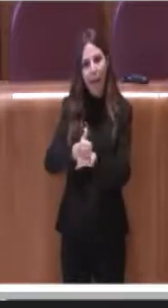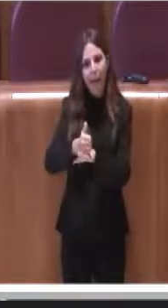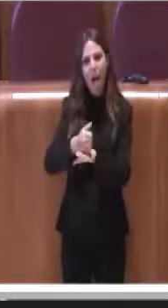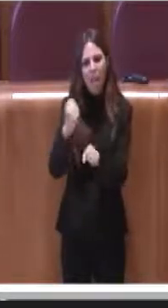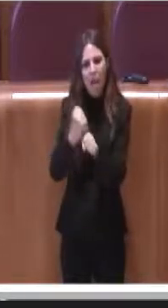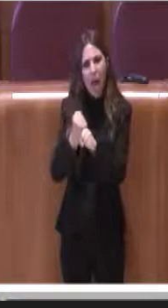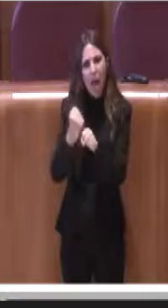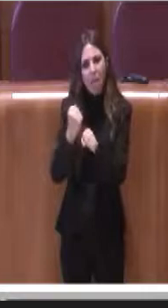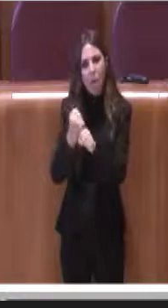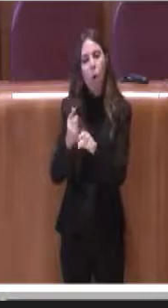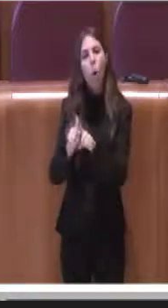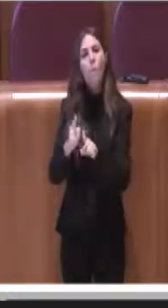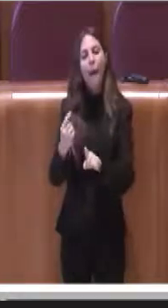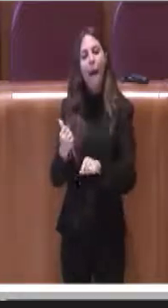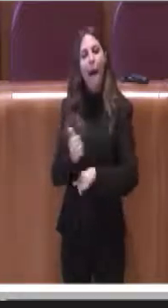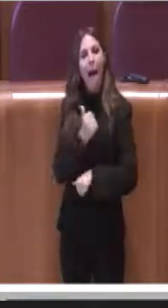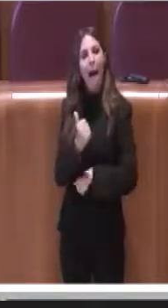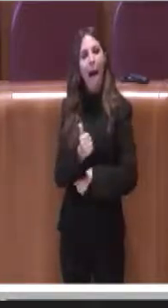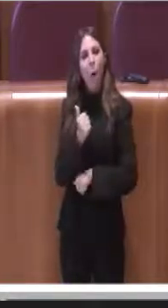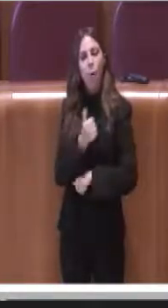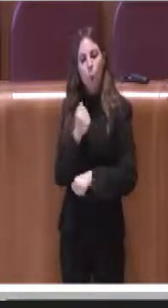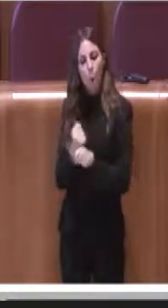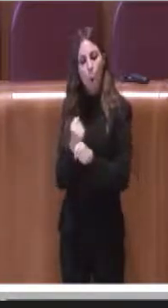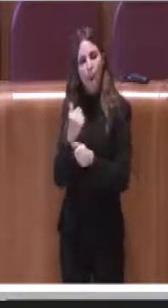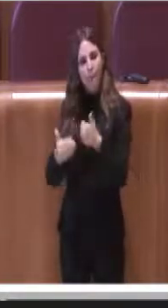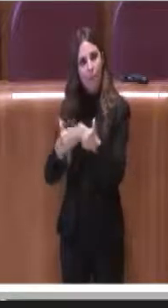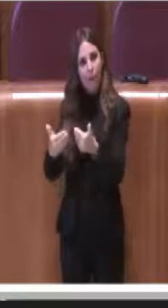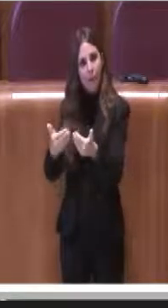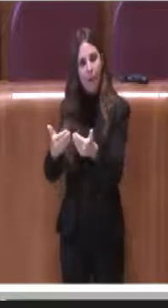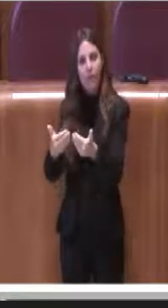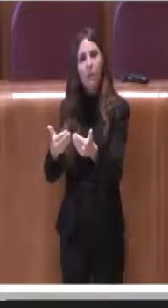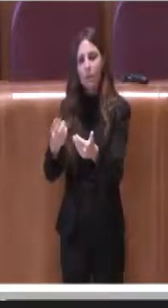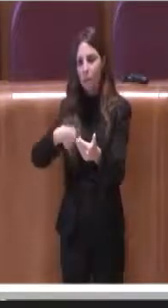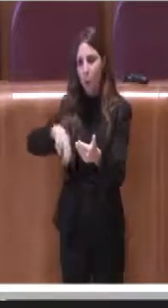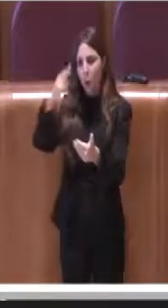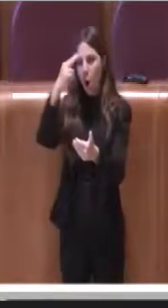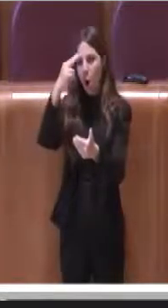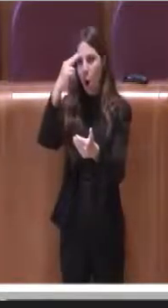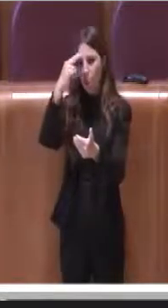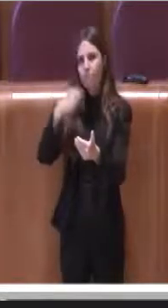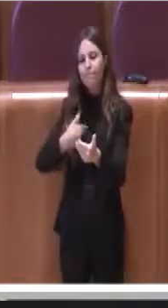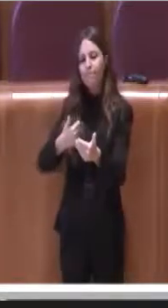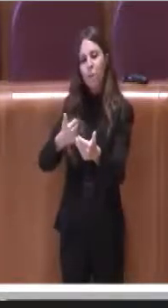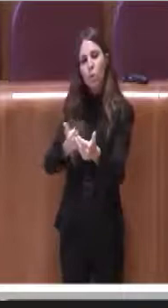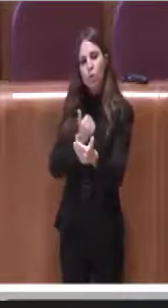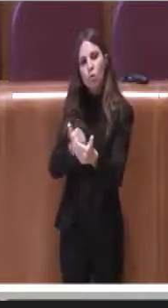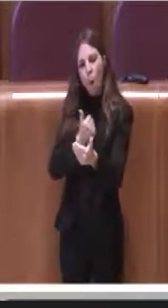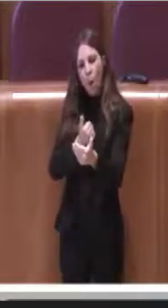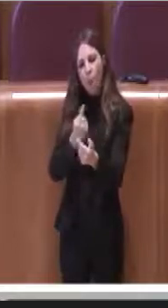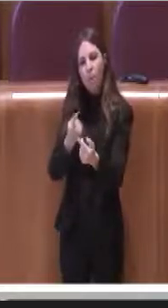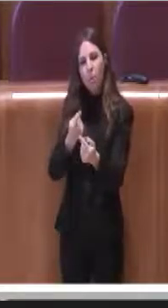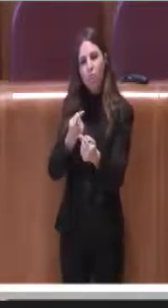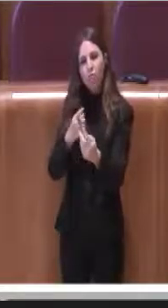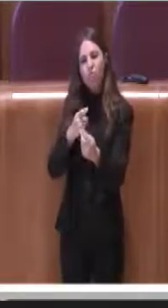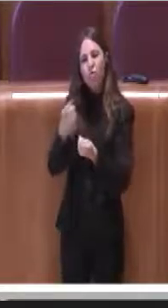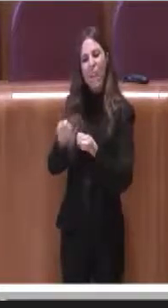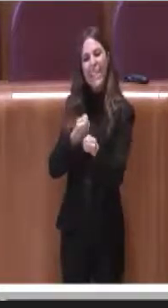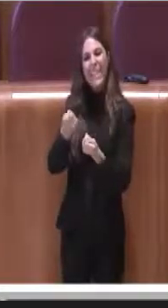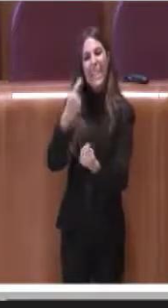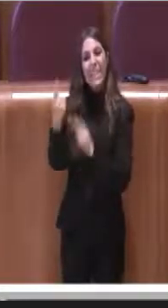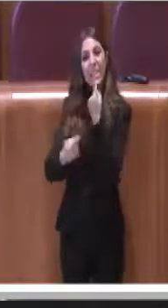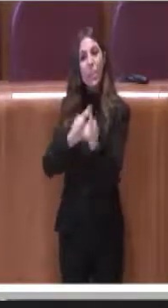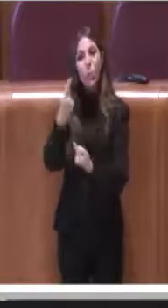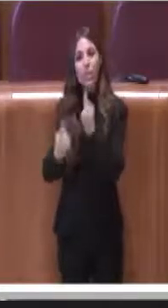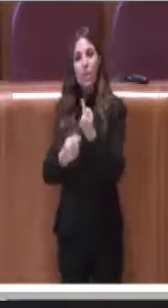da soli, perché in questo caso parliamo a questo punto che siamo soli, di fronte al fenomeno dell'azzardopatia. Ora